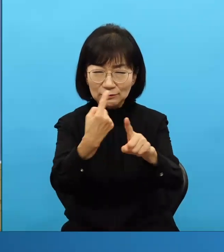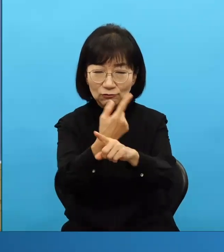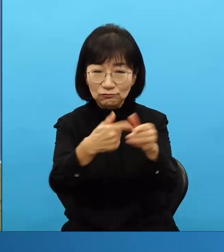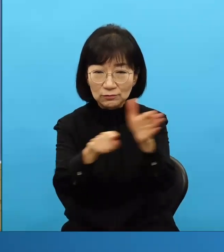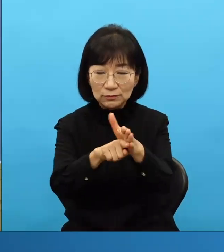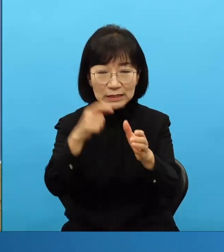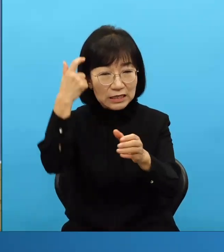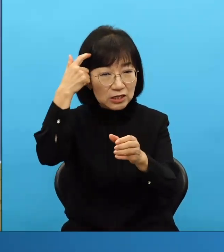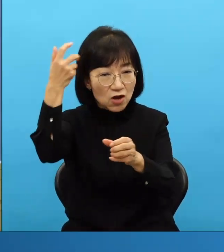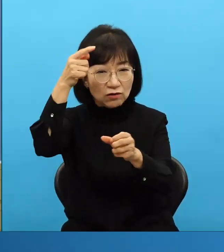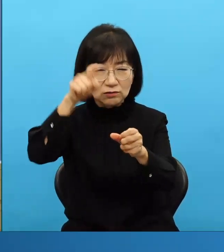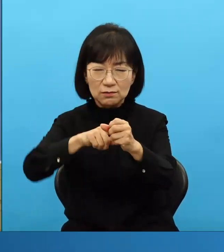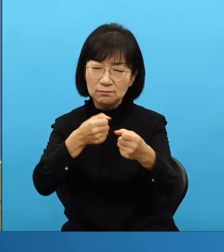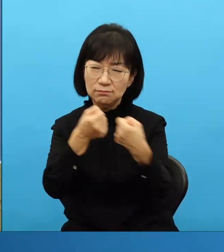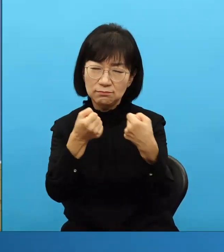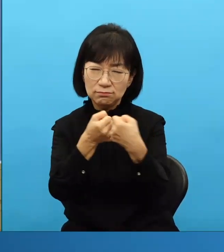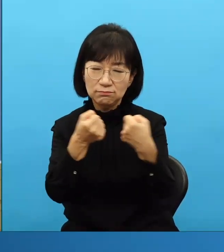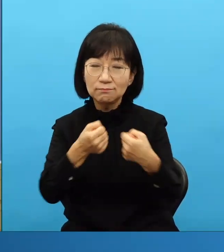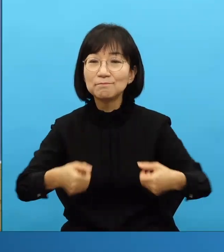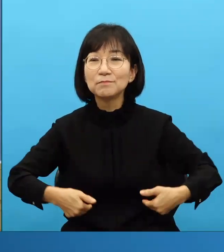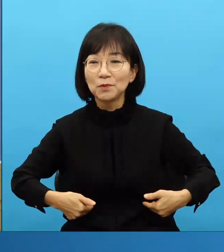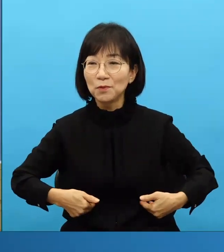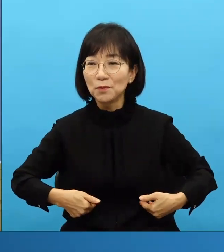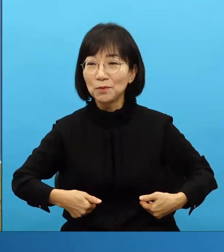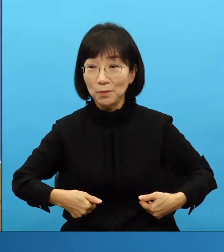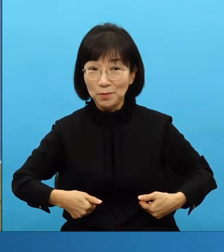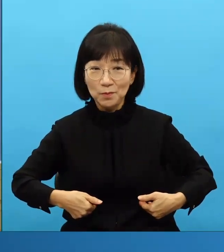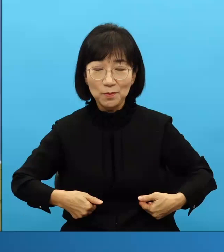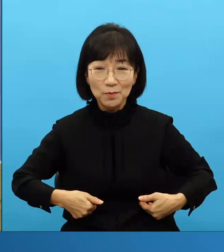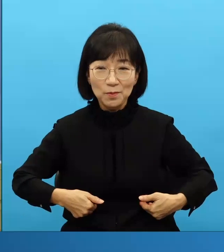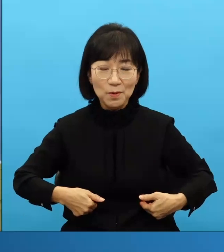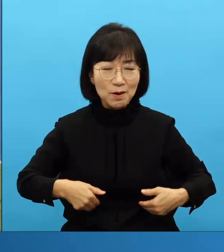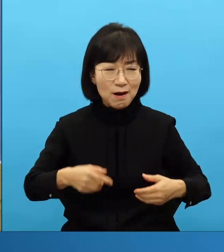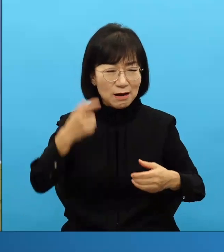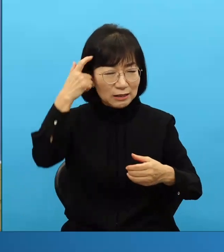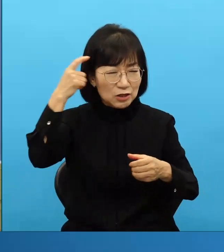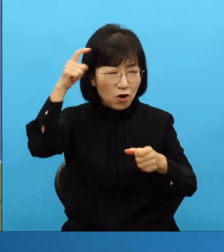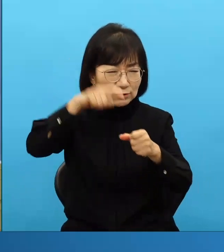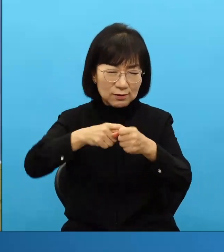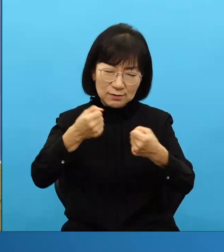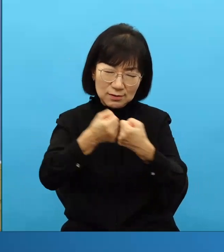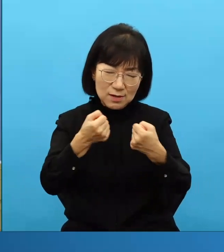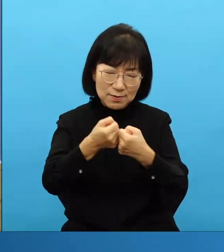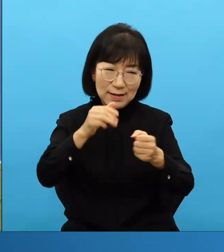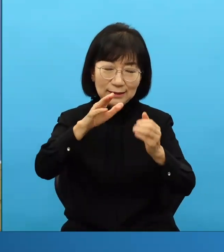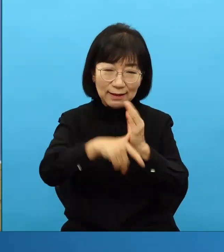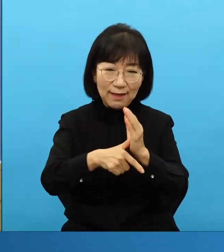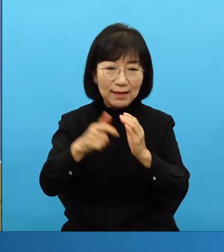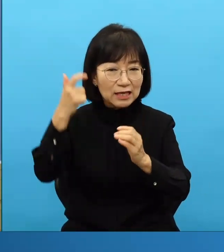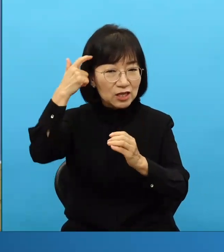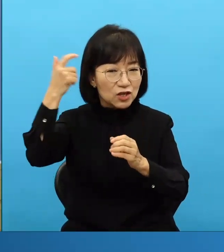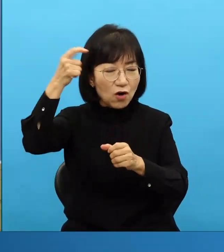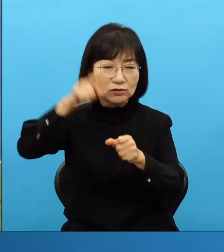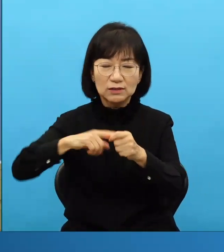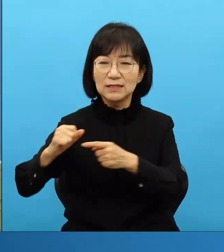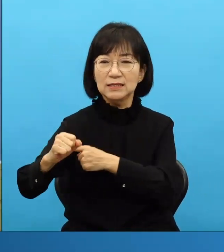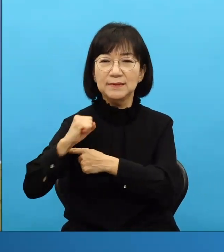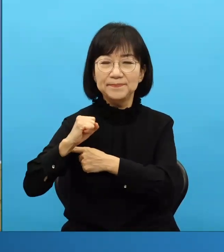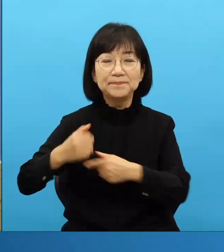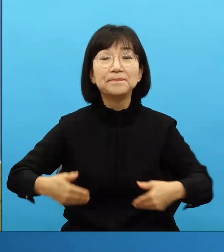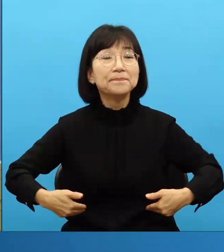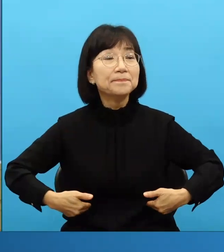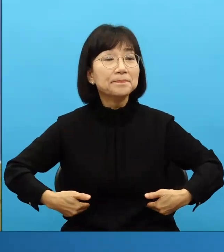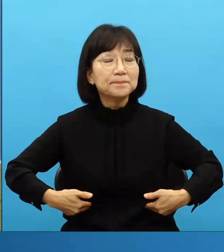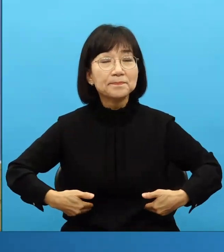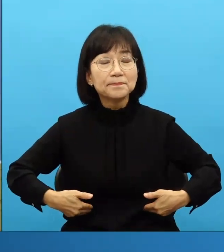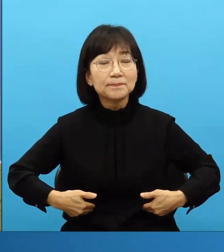그 spiritual 영적 싸움을 warfare. 싸우려면 뭐가 필요하다고요? What do we need in order 무슨 to fight 힘이 the spiritual 필요하다고요? battle? What power do we need? 영적인 힘이 필요한 We 거예요. need to have spiritual power. 그